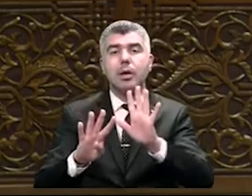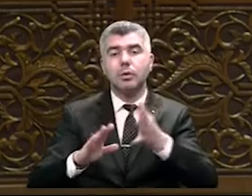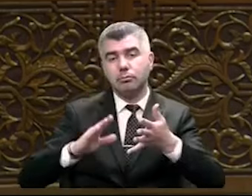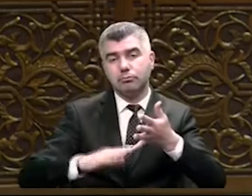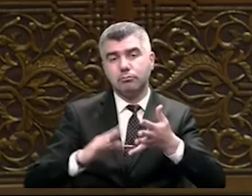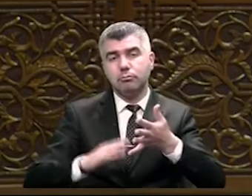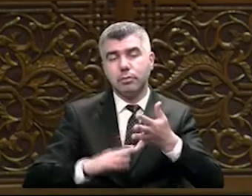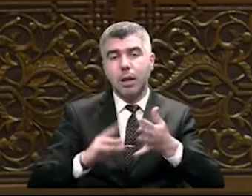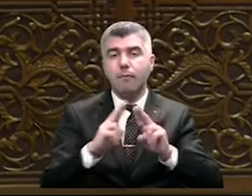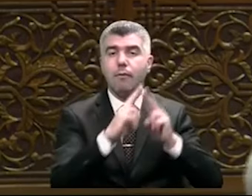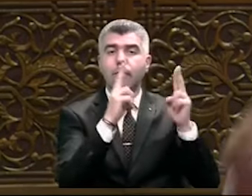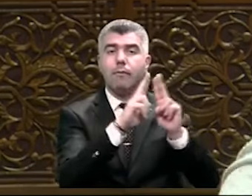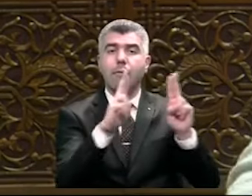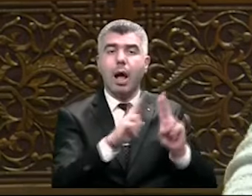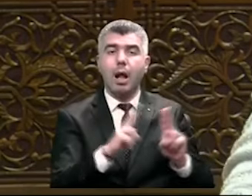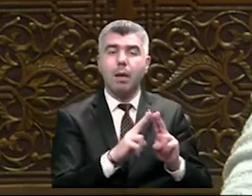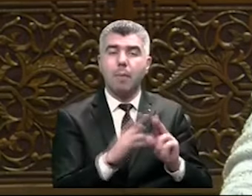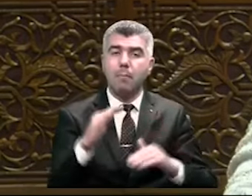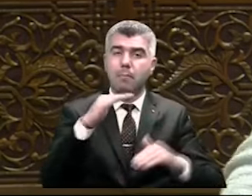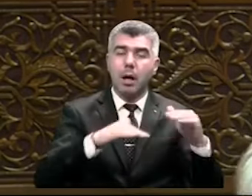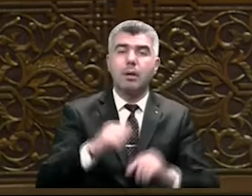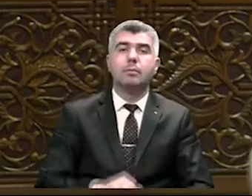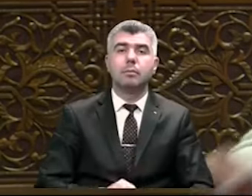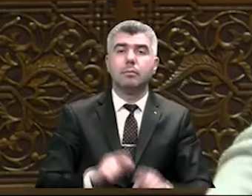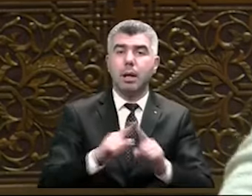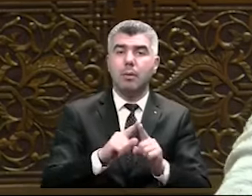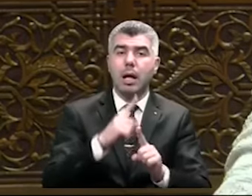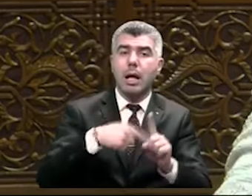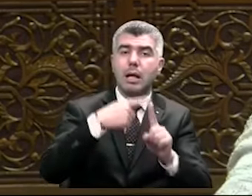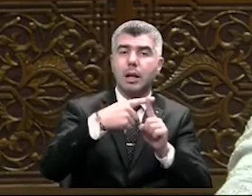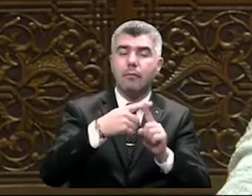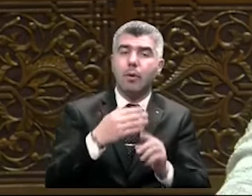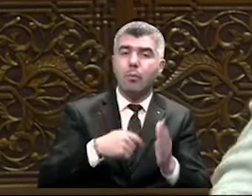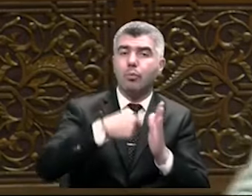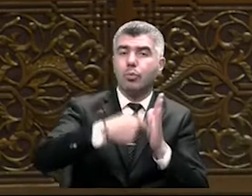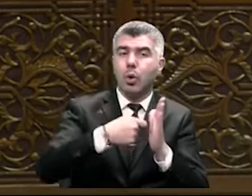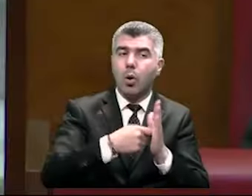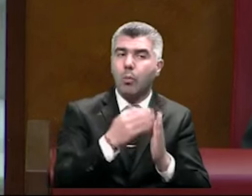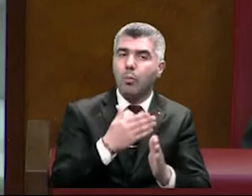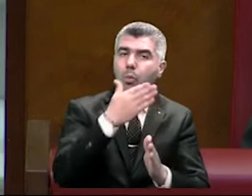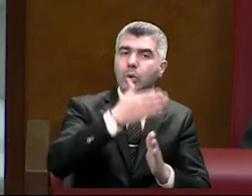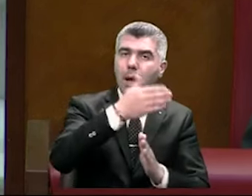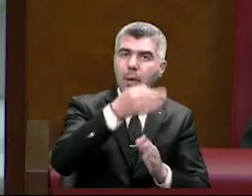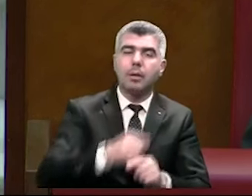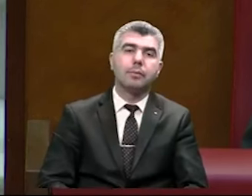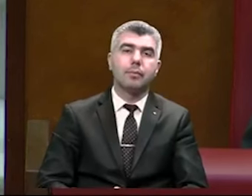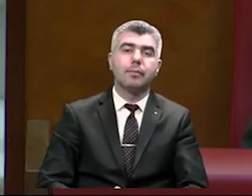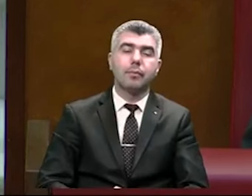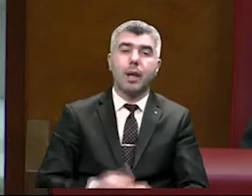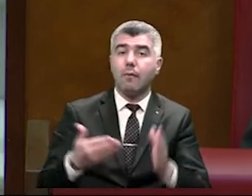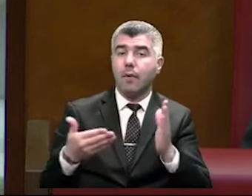البحري بالاضافه كذلك الى مجموعه ديال المشاريع المستقبليه واللي تحدثوا عليها من خلال الجواب ديالكم السيد الوزير